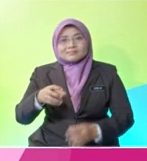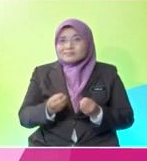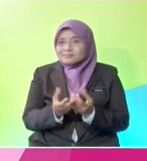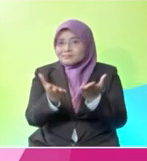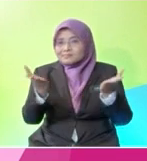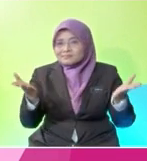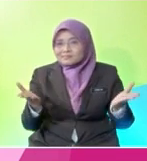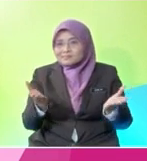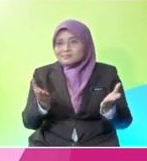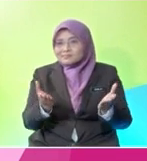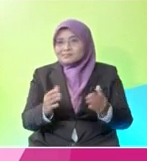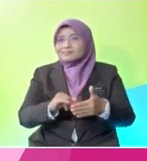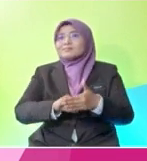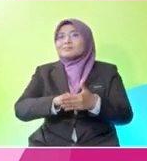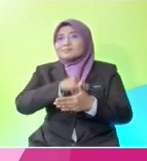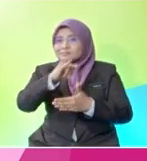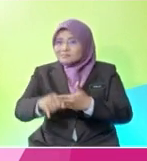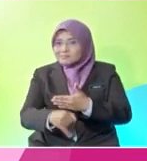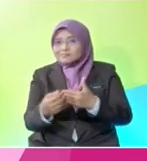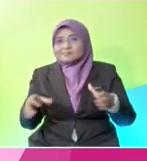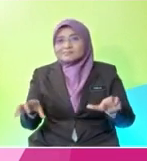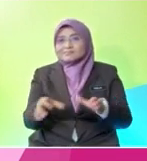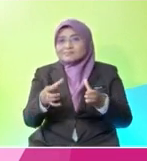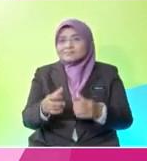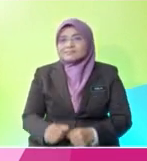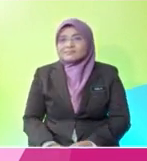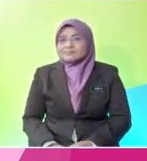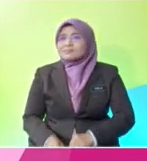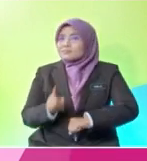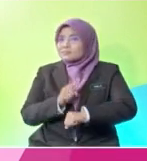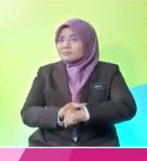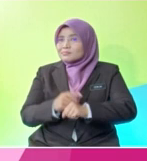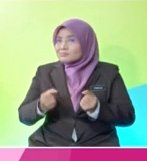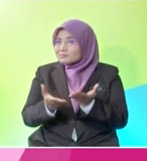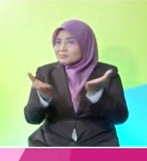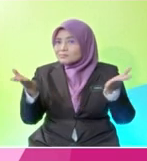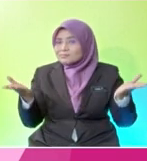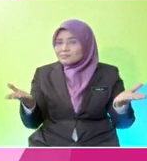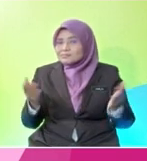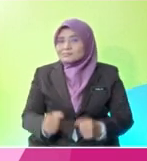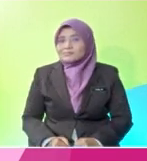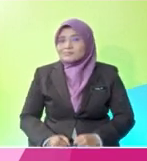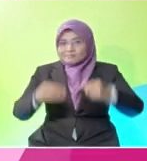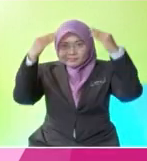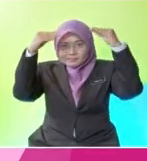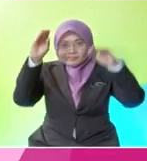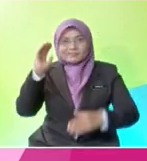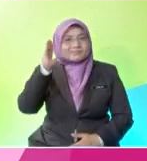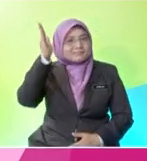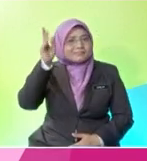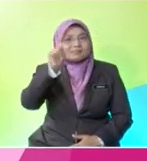perincian Project inilah Oke dan kemudian semua akan buat sedikit soal Jawablah